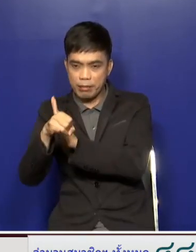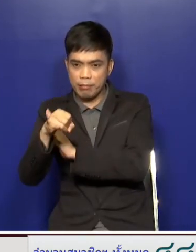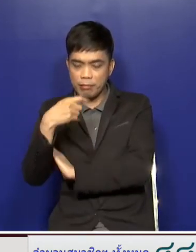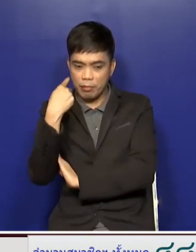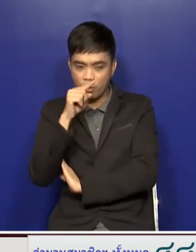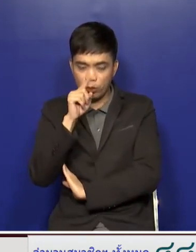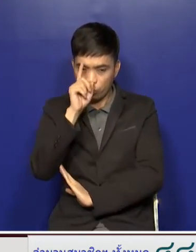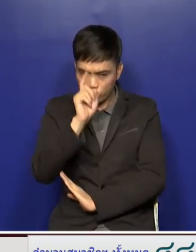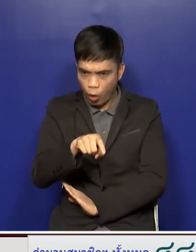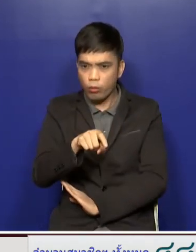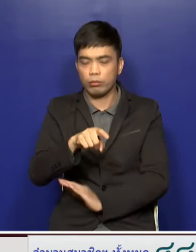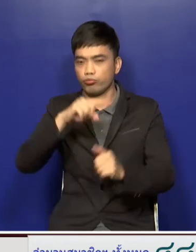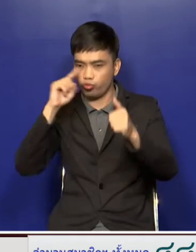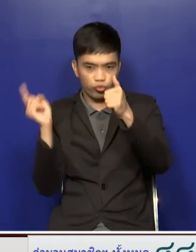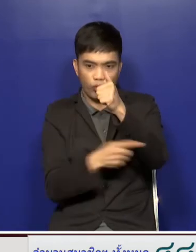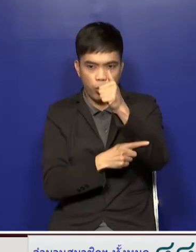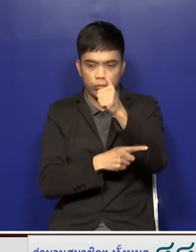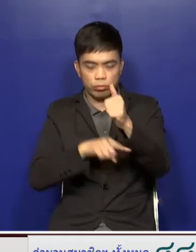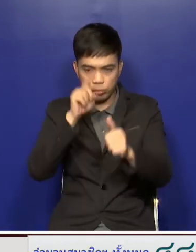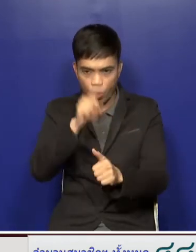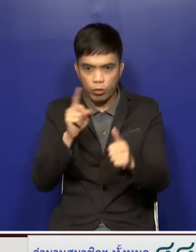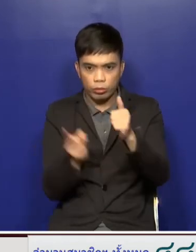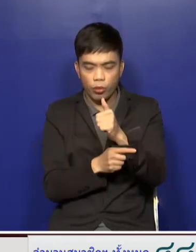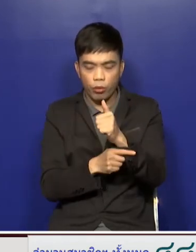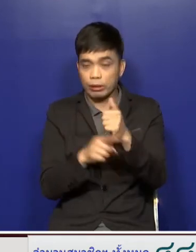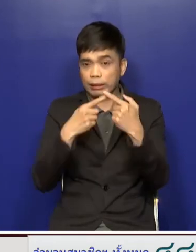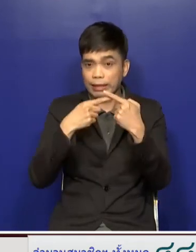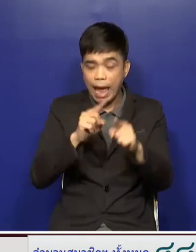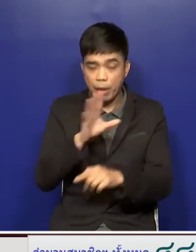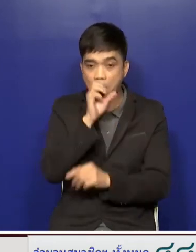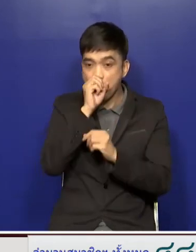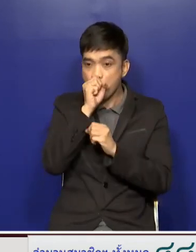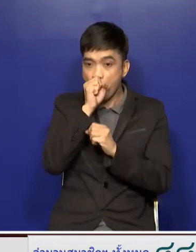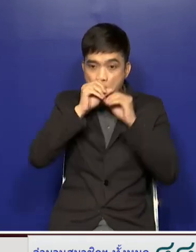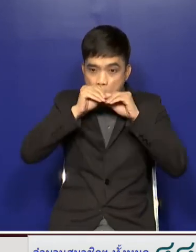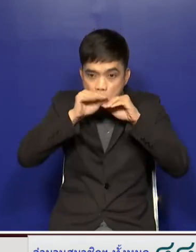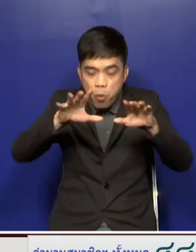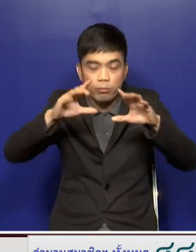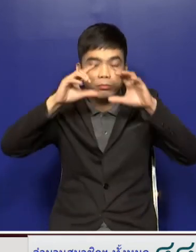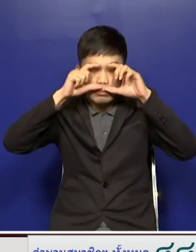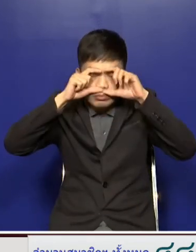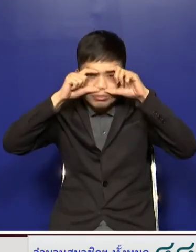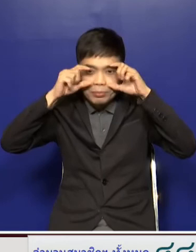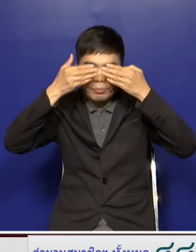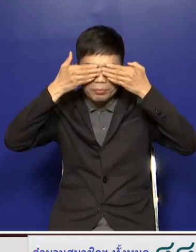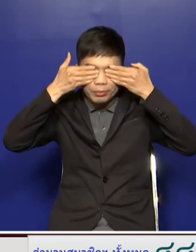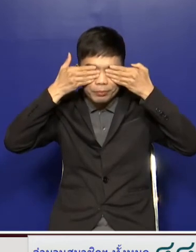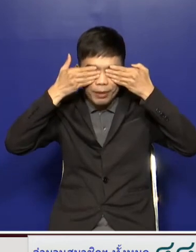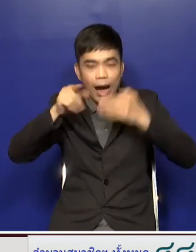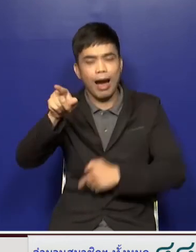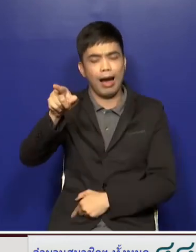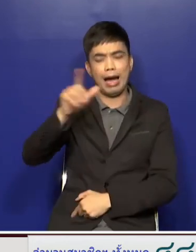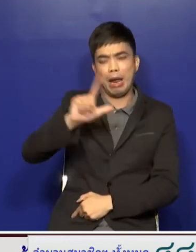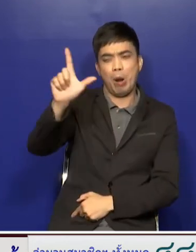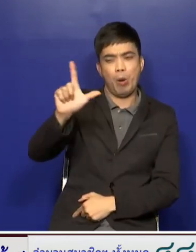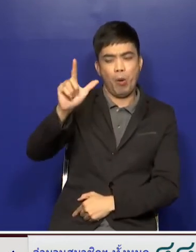บจะต้องได้รบผลกรรมครั แต่ไม่ใช่เอามาเปิดเผยไม่ใชมาปิดหน้าข้าตัว ดำ ๆ แลวบอกวเนี่ย ไล